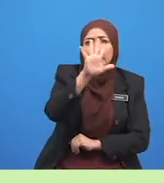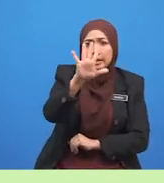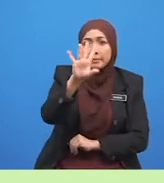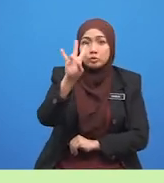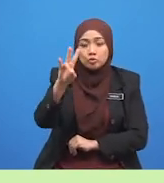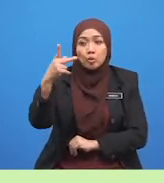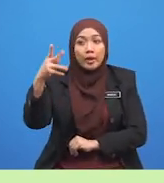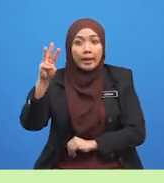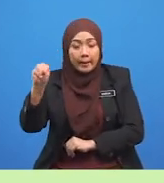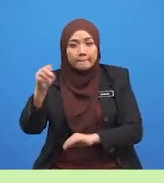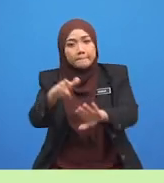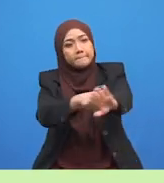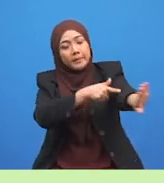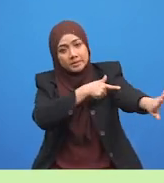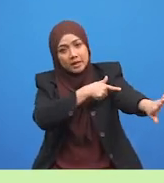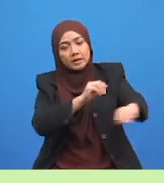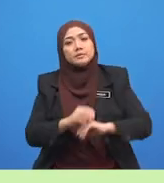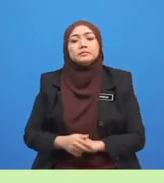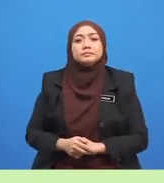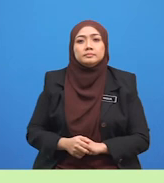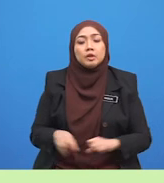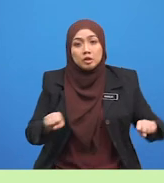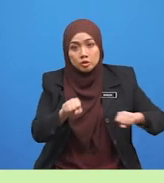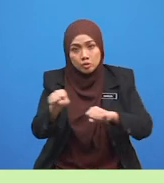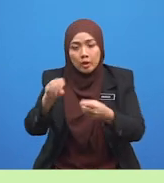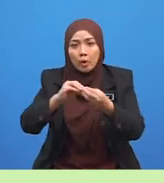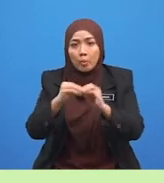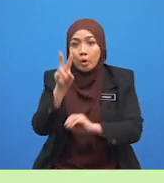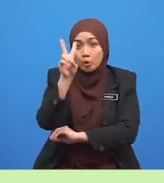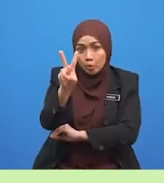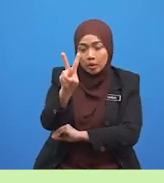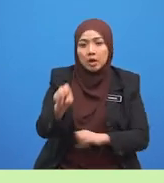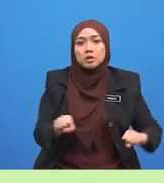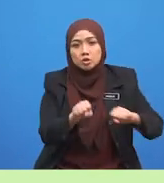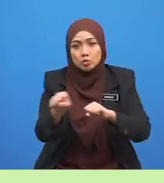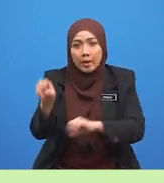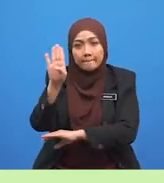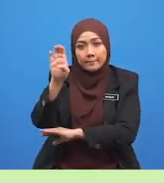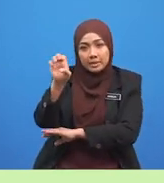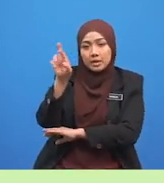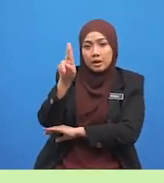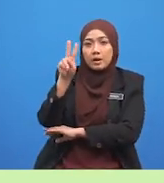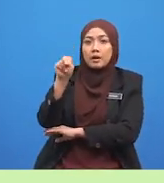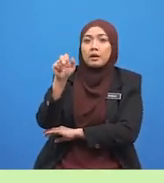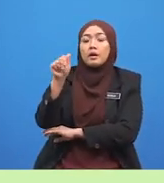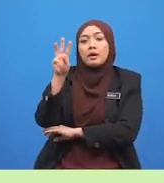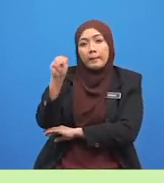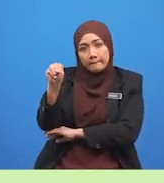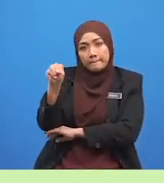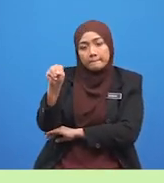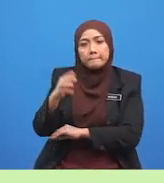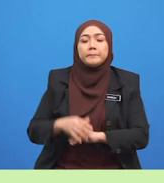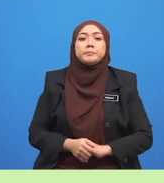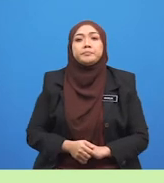457 km panjang. Sungai yang kedua ialah Sungai Bernam. Sungai Bernam